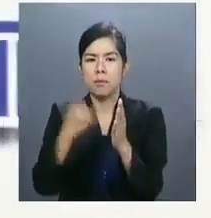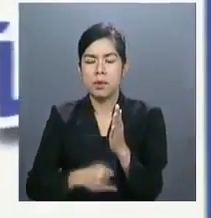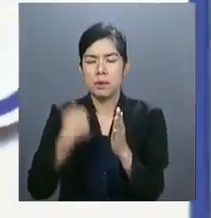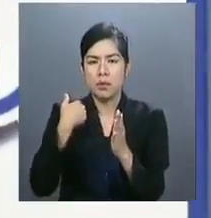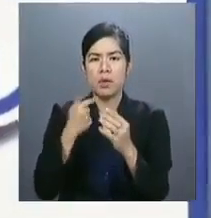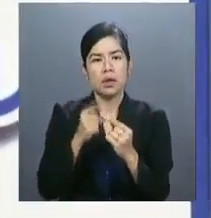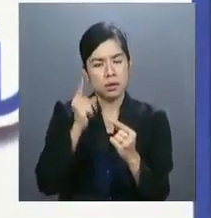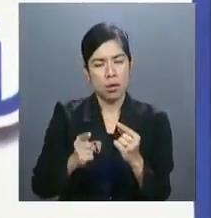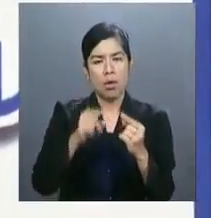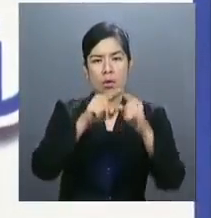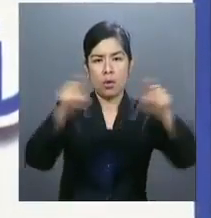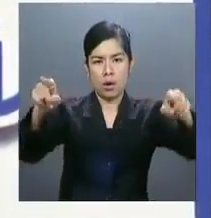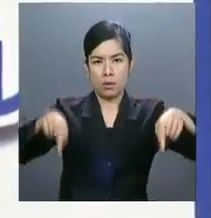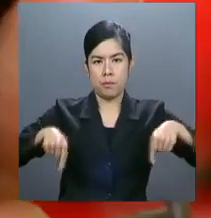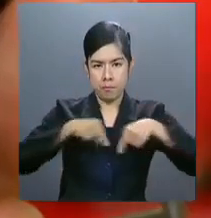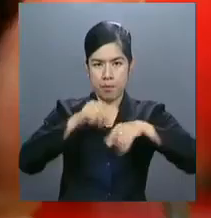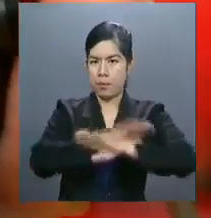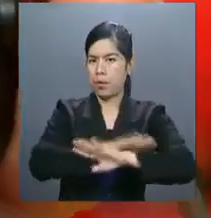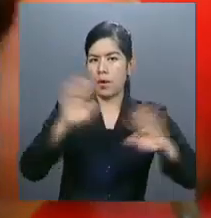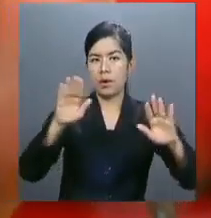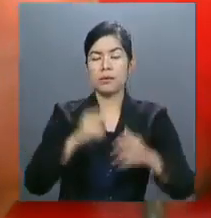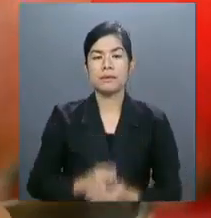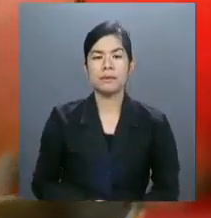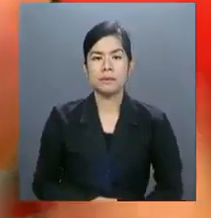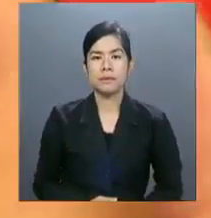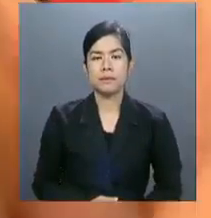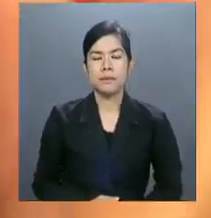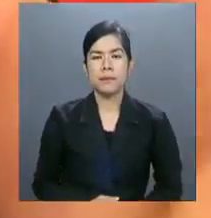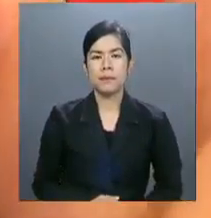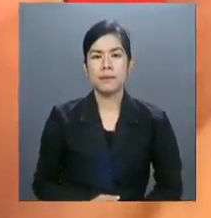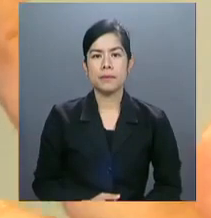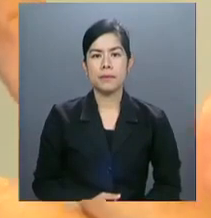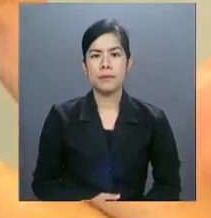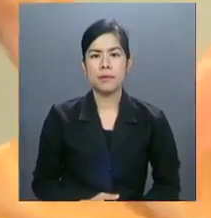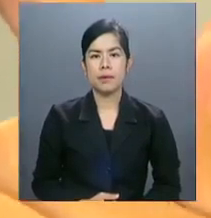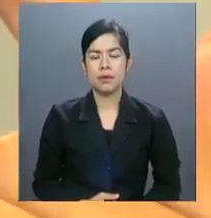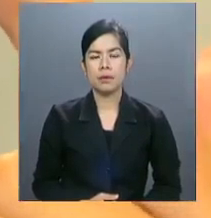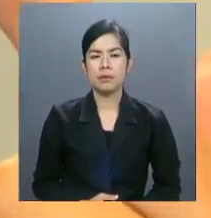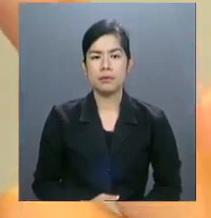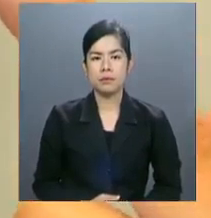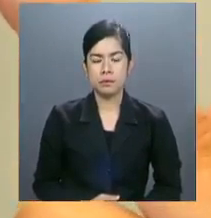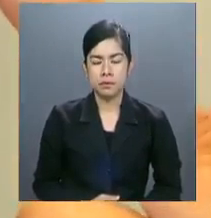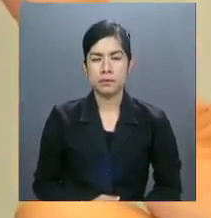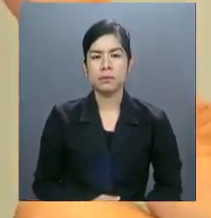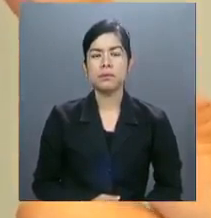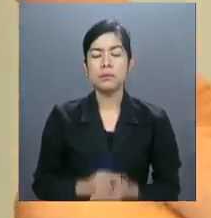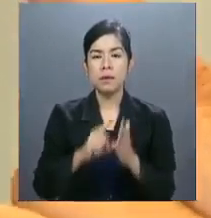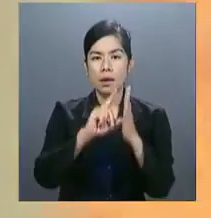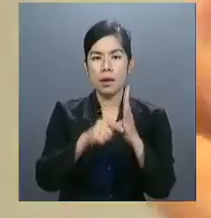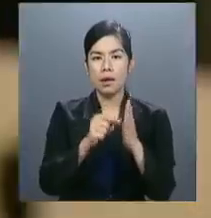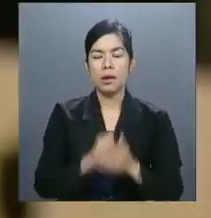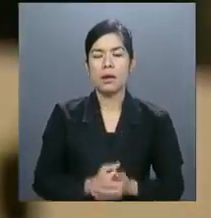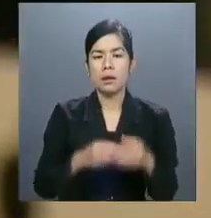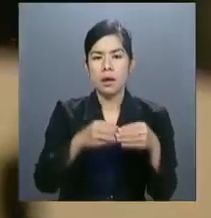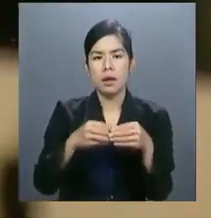การเพิกถอนใบอนุญาตในภายหลังทันทีศาสตราจารย์นายแพทย์อาวุธศรีสุกรีเลขาธิการกลุ่มสถ